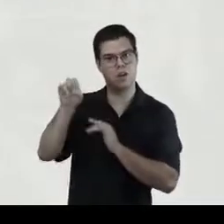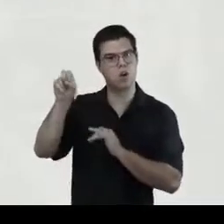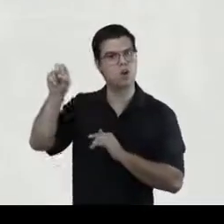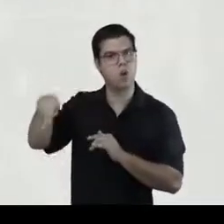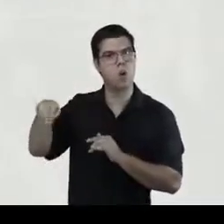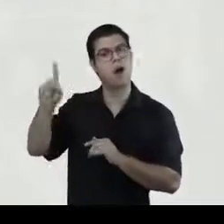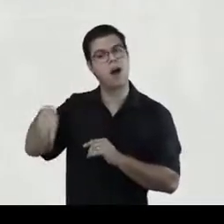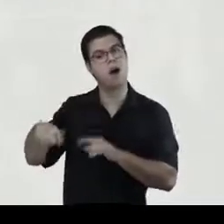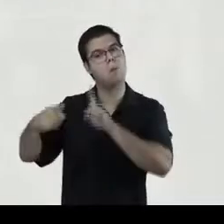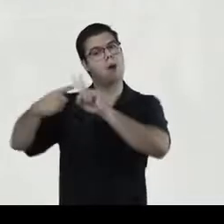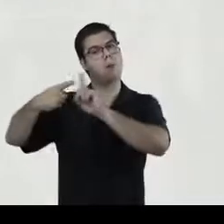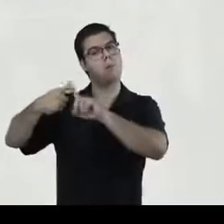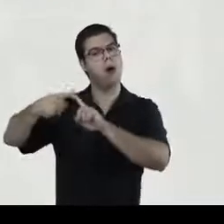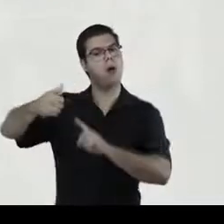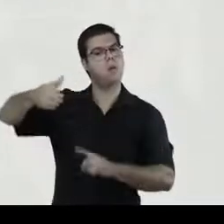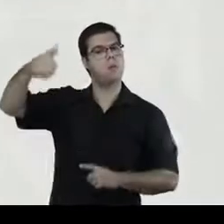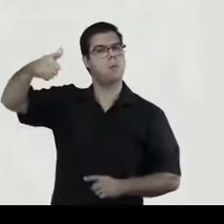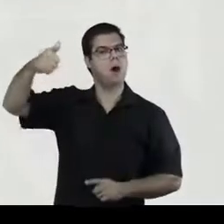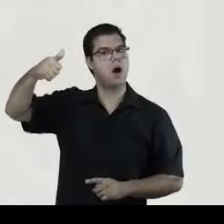spécialistes de Louise Labbé.